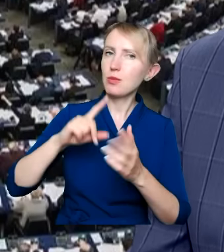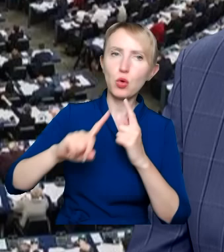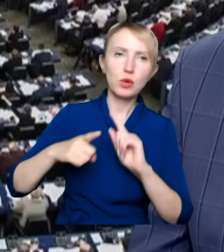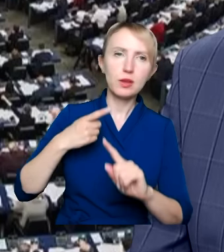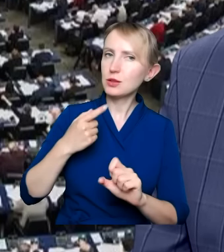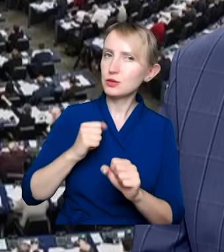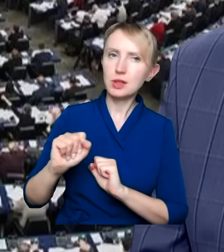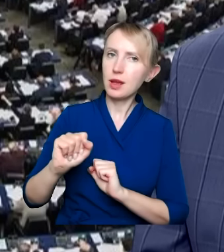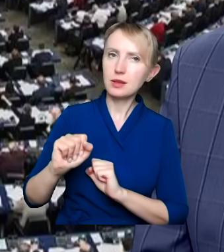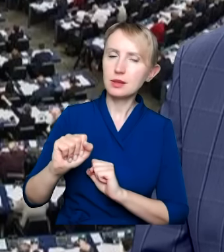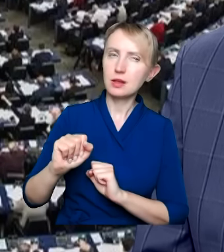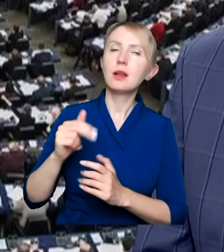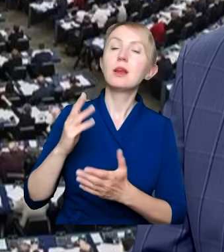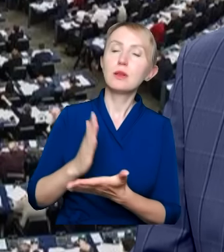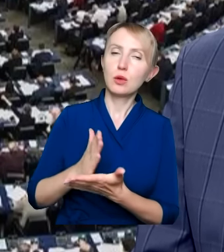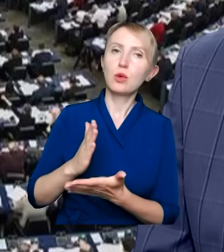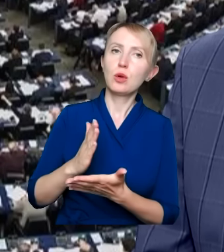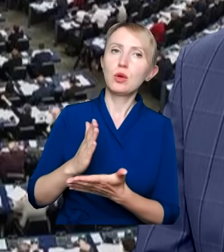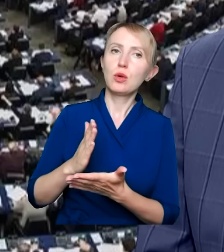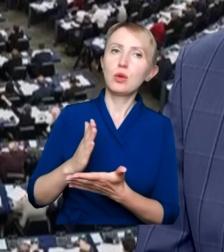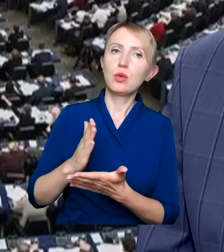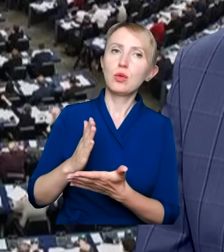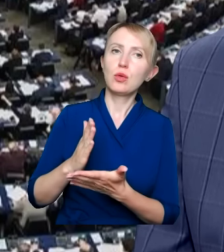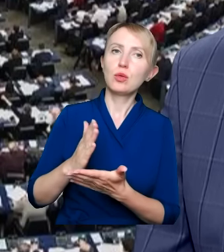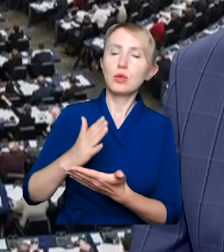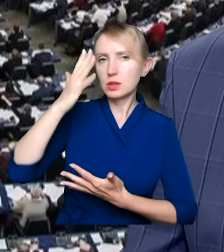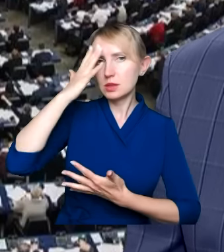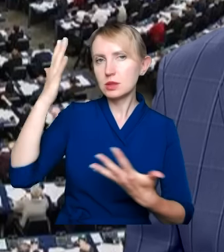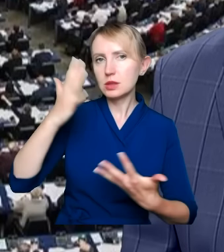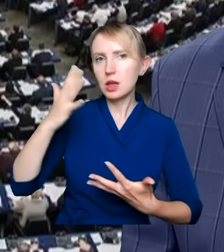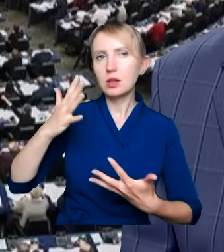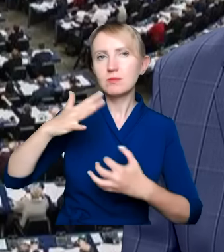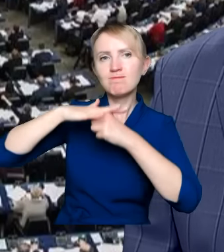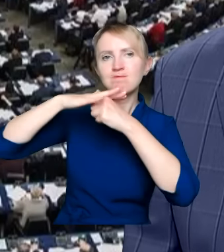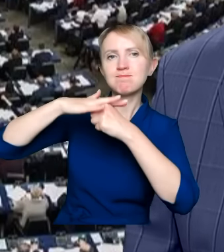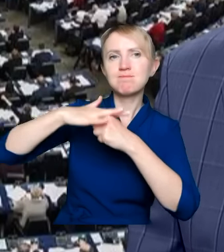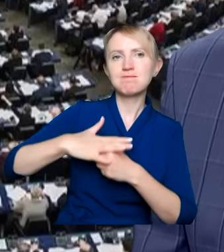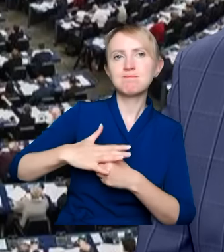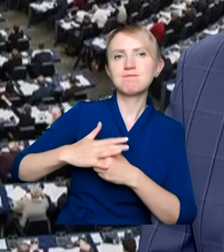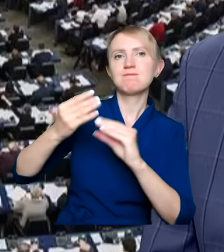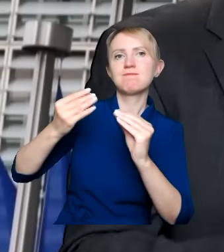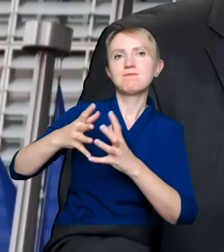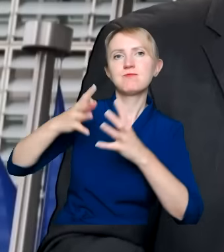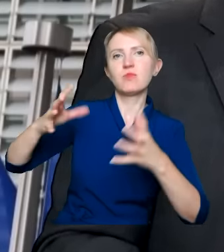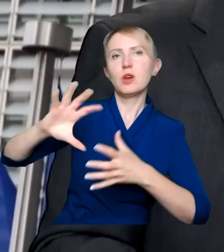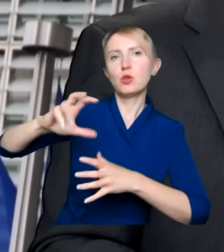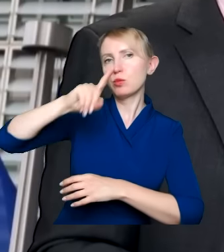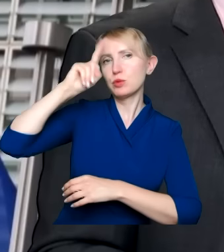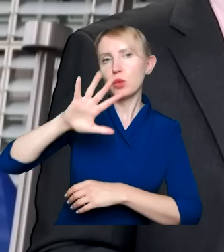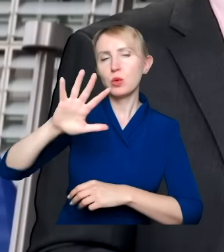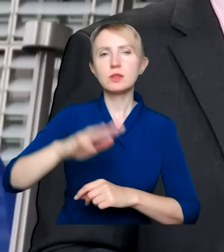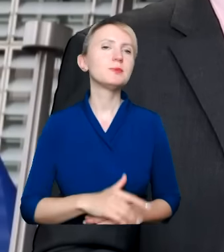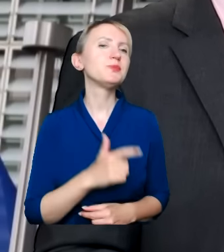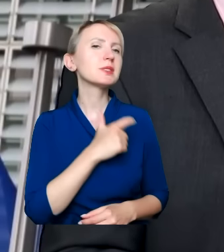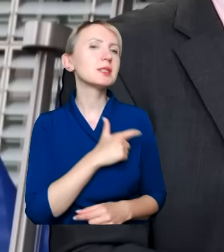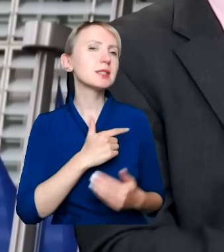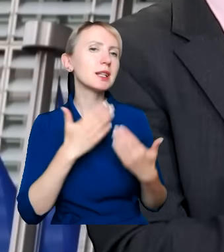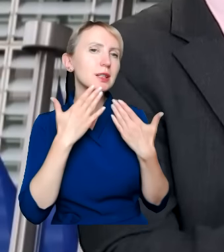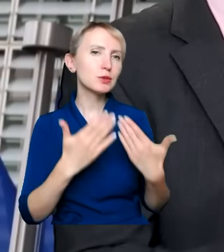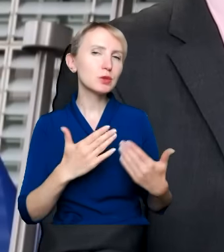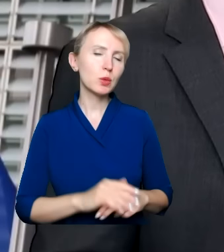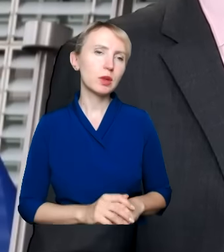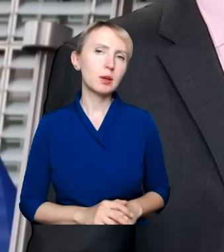tylko właśnie no nadmiernego ucisku większych grup społecznych bardzo serdecznie dziękuję No bo to